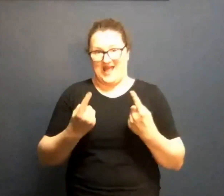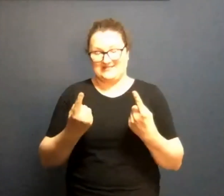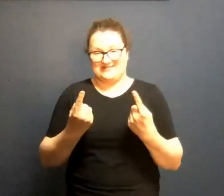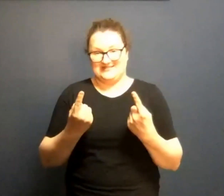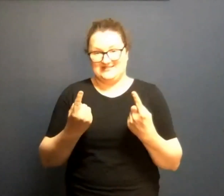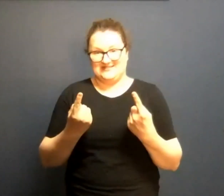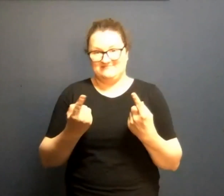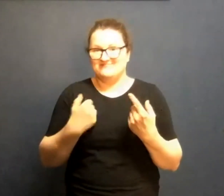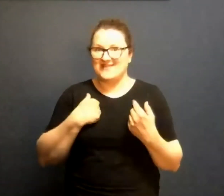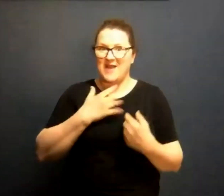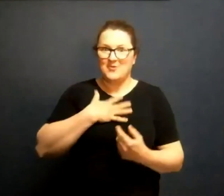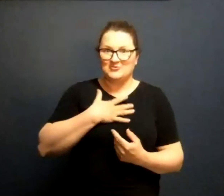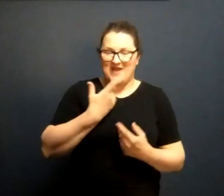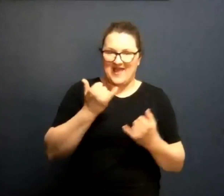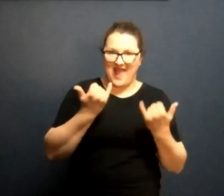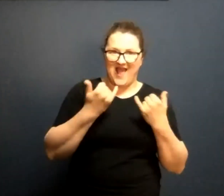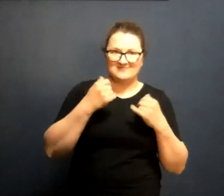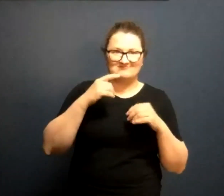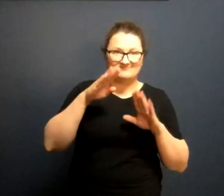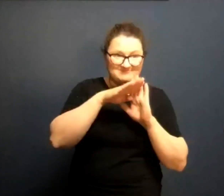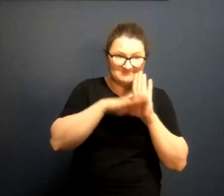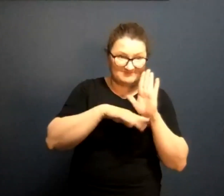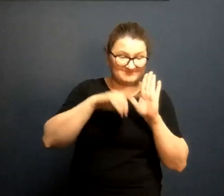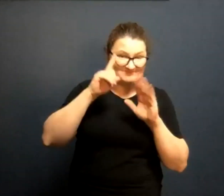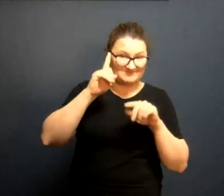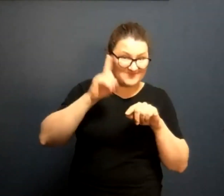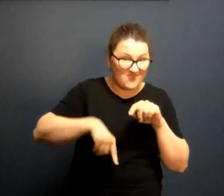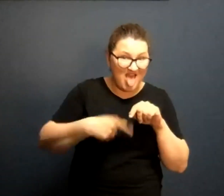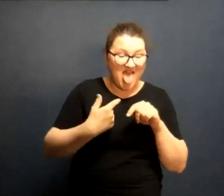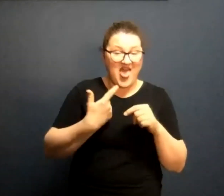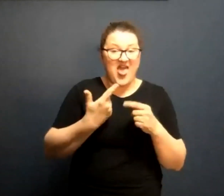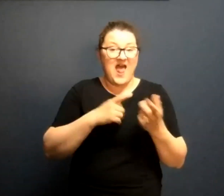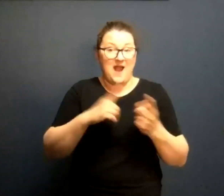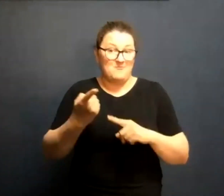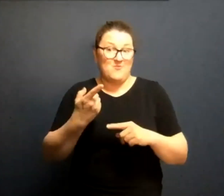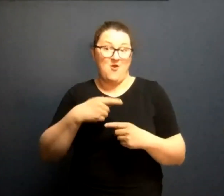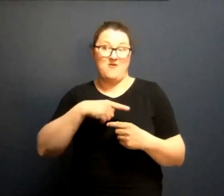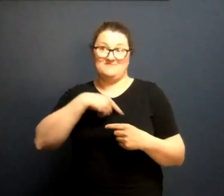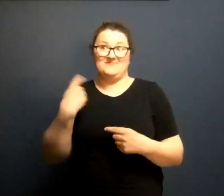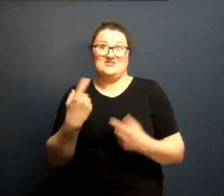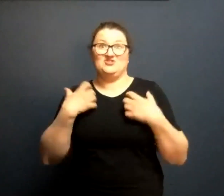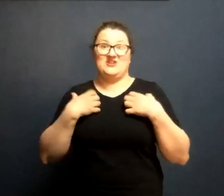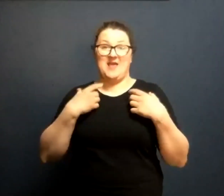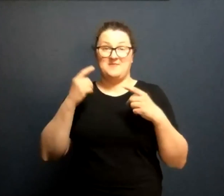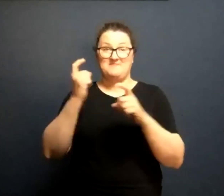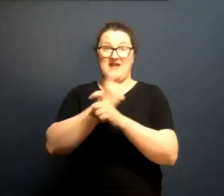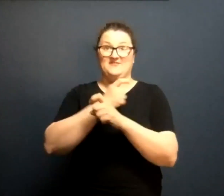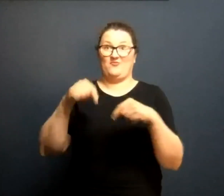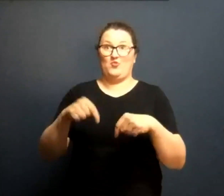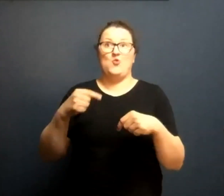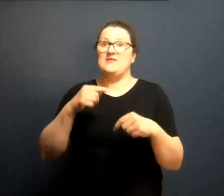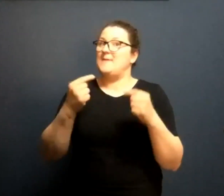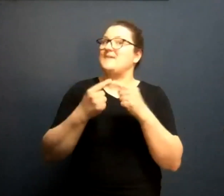właśnie, czy to jest złamanie normy, czy żyjemy w kraju nie dla starych ludzi, tak? Że te tematy wywołują natychmiast jakąś niezdrową